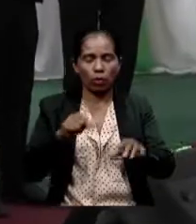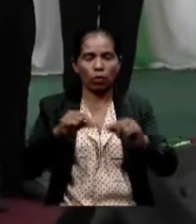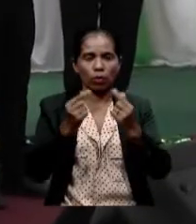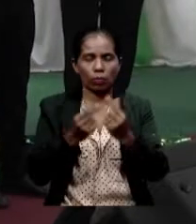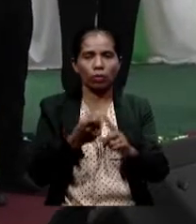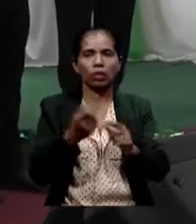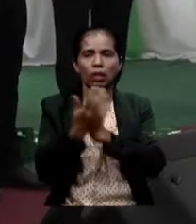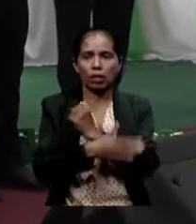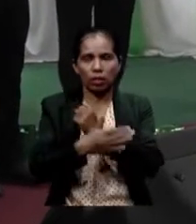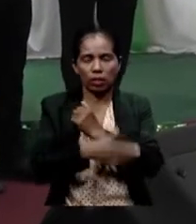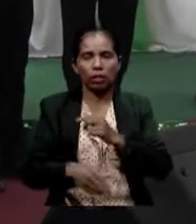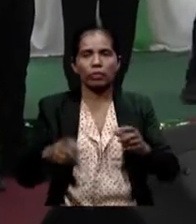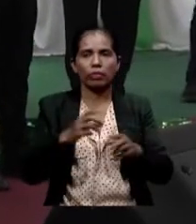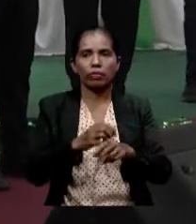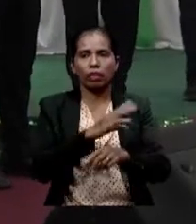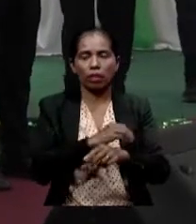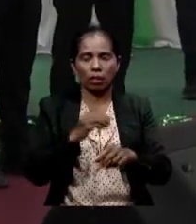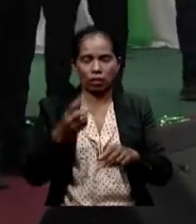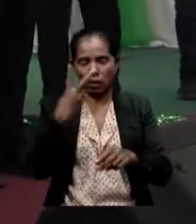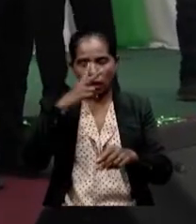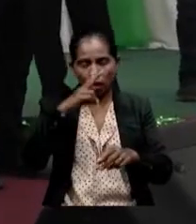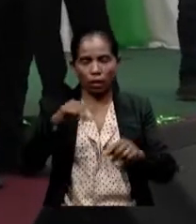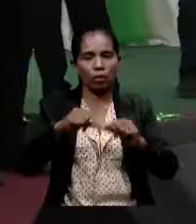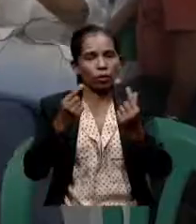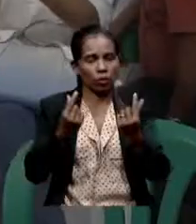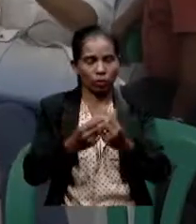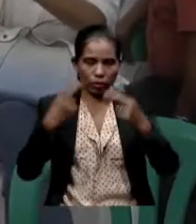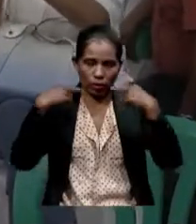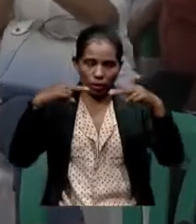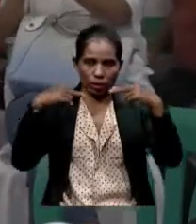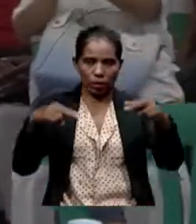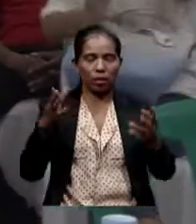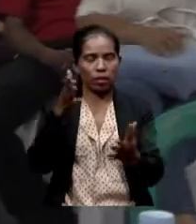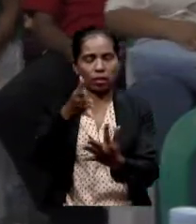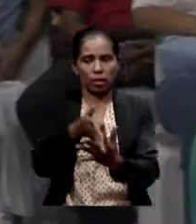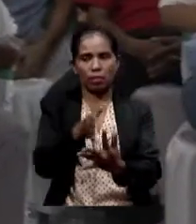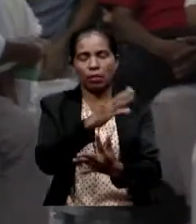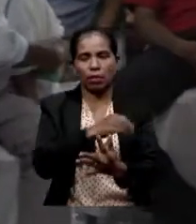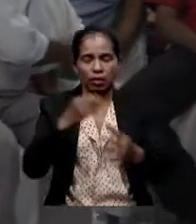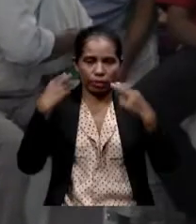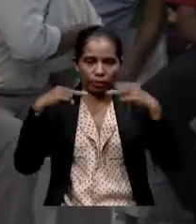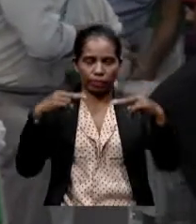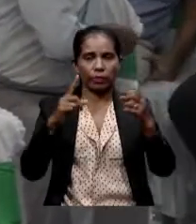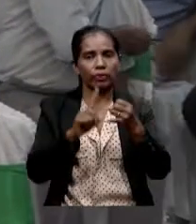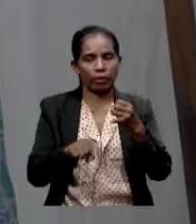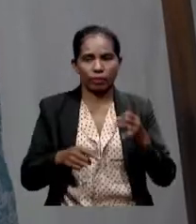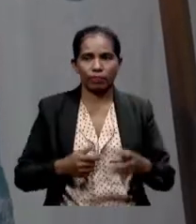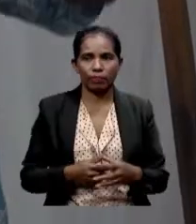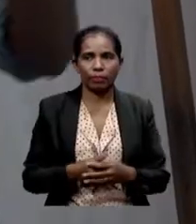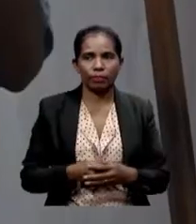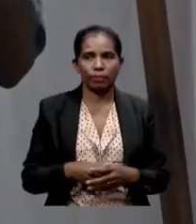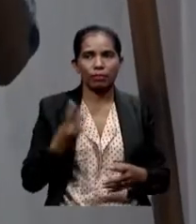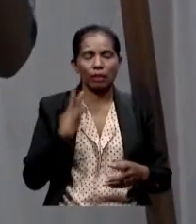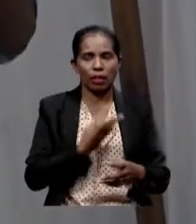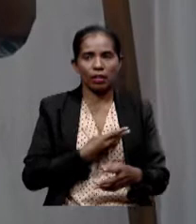Vizinho, atu halo acompanhamento ba equipa coral Sira, Nebetama ia grande final. Cara, que a bomba em Europa hoje, ita se